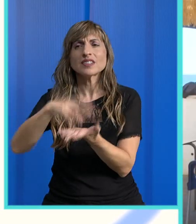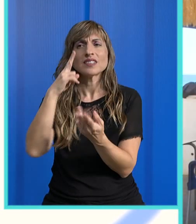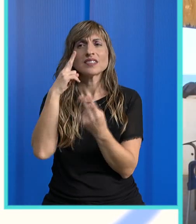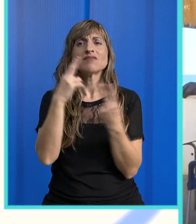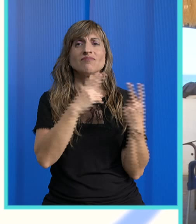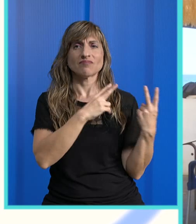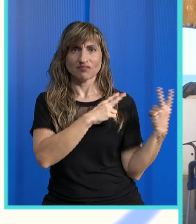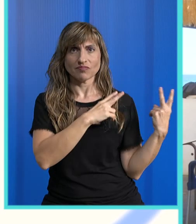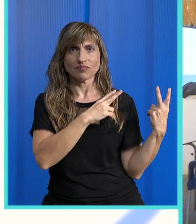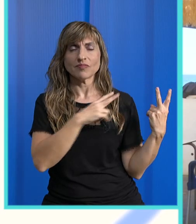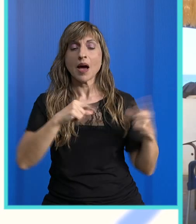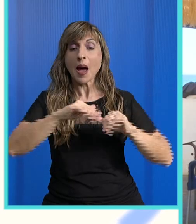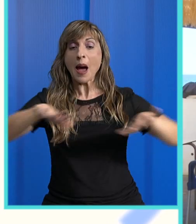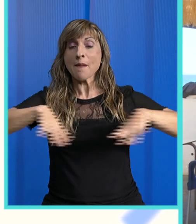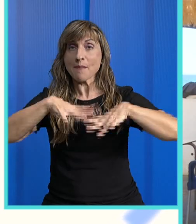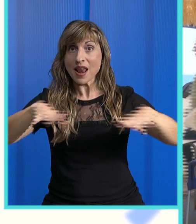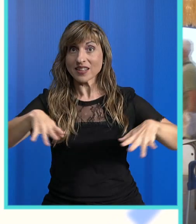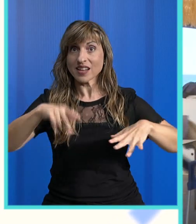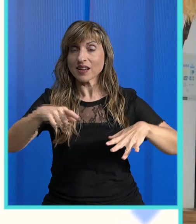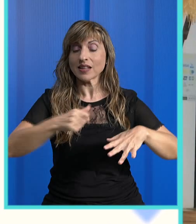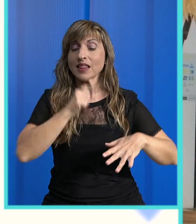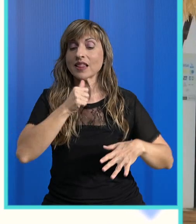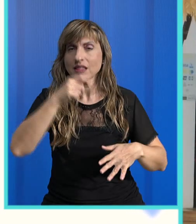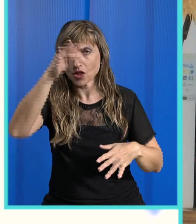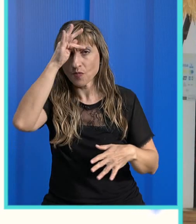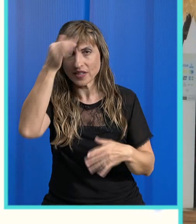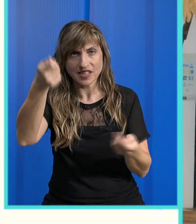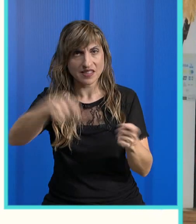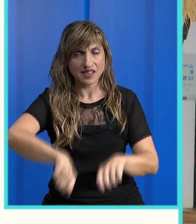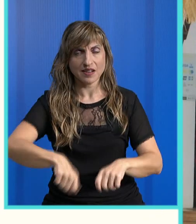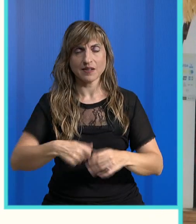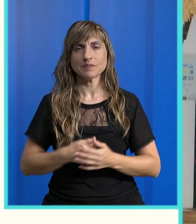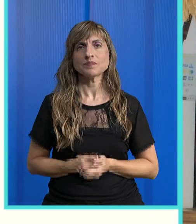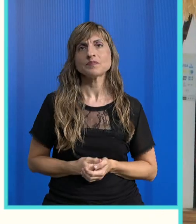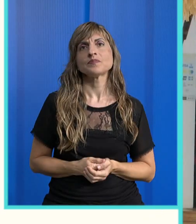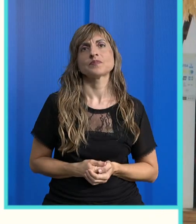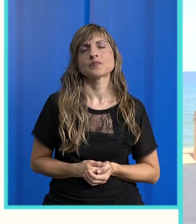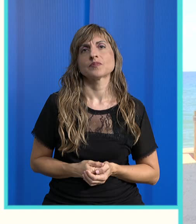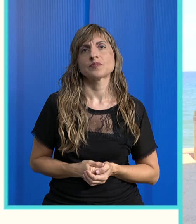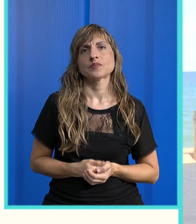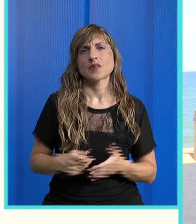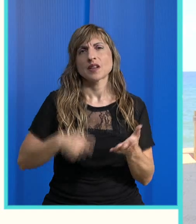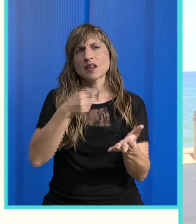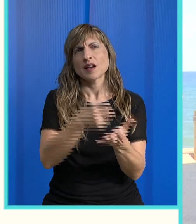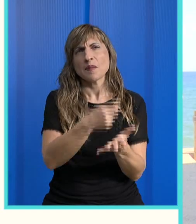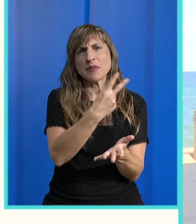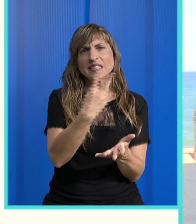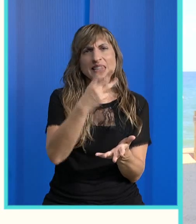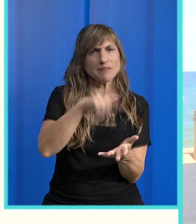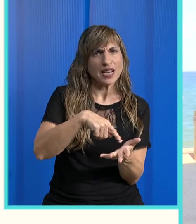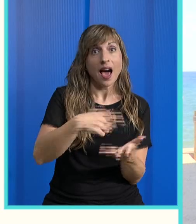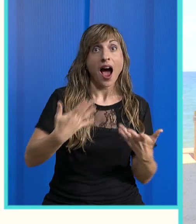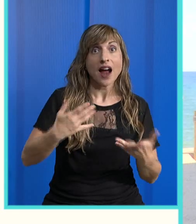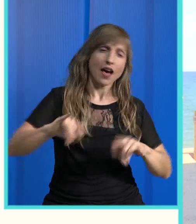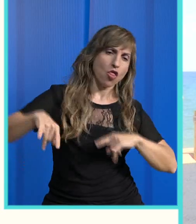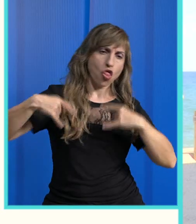situada a la platja del pont d'en Botiferreta i que tancarà aquest diumenge. Passa de pagar 23.000 euros, 25 a pagar el doble. Llavors,